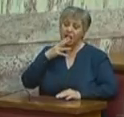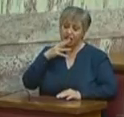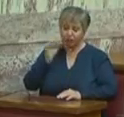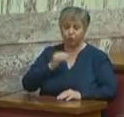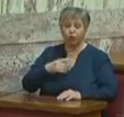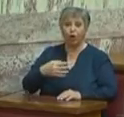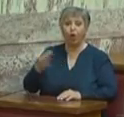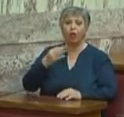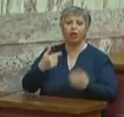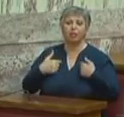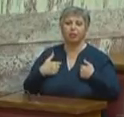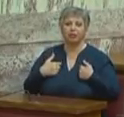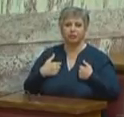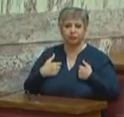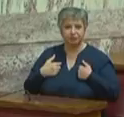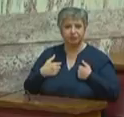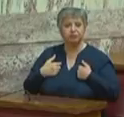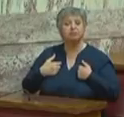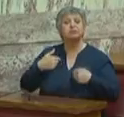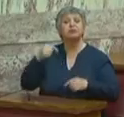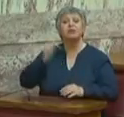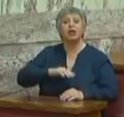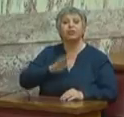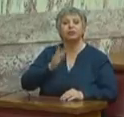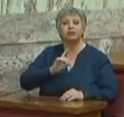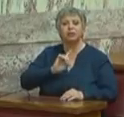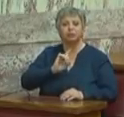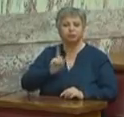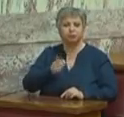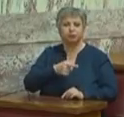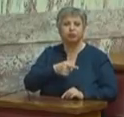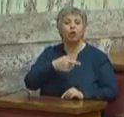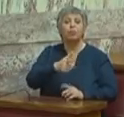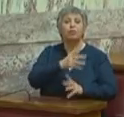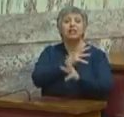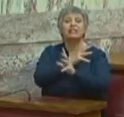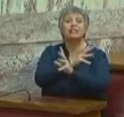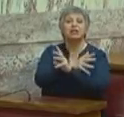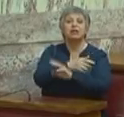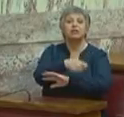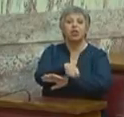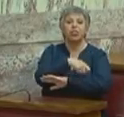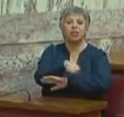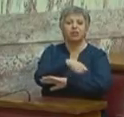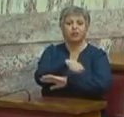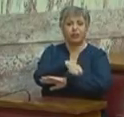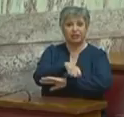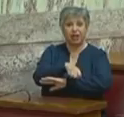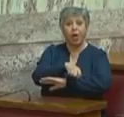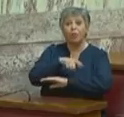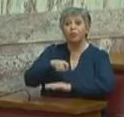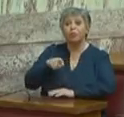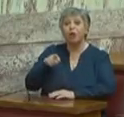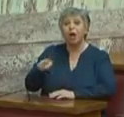στους εισαγγελικούς και δικαστικούς λειτουργούς, τους οποίους οι ίδιοι, για τους οποίους οι ίδιοι έχουν